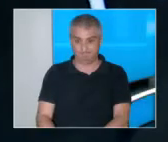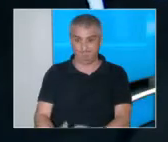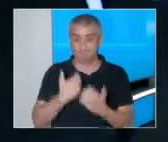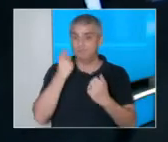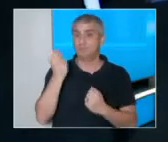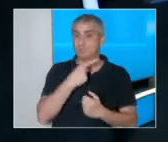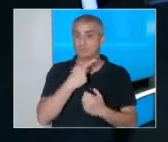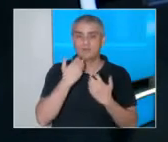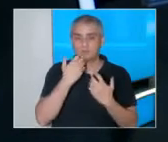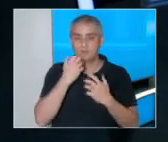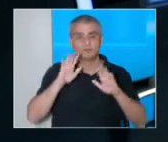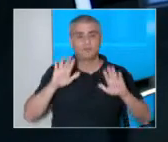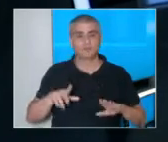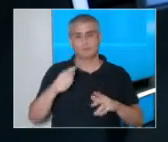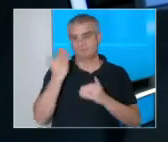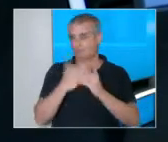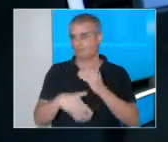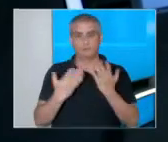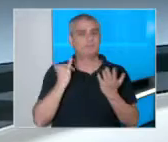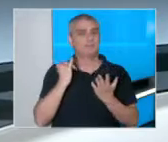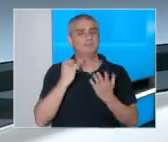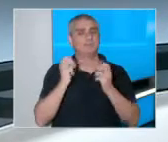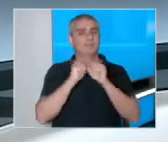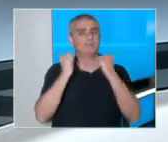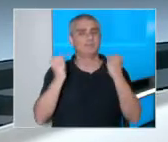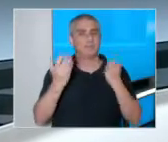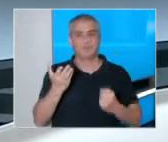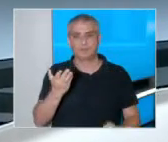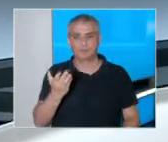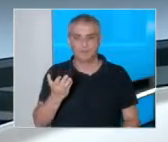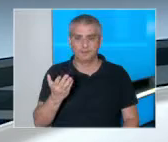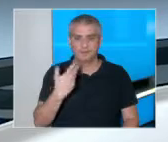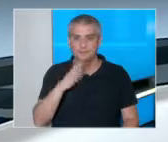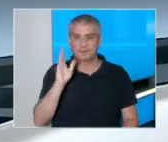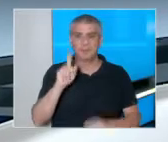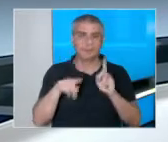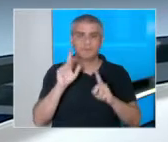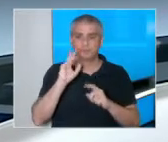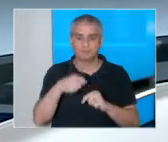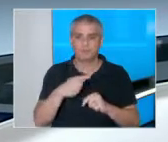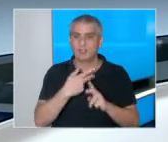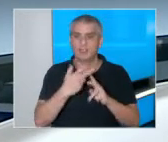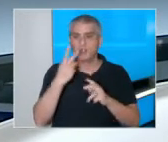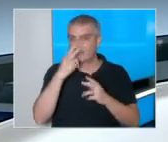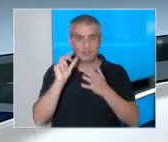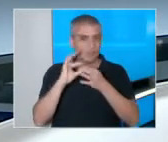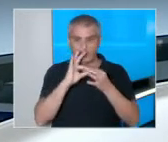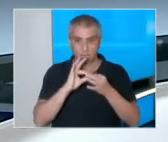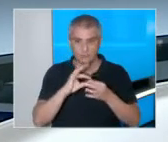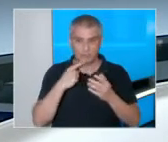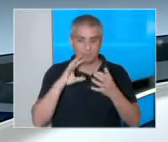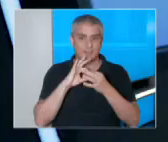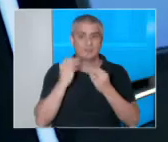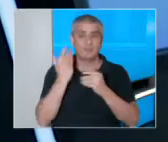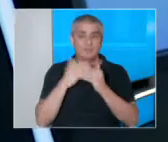פרשת השבוע, פרשת וישב, לסיום אבי, איזה דבר תורה אתה השבוע מביא לנו? אני אעזוב דבר תורה. לפעמים מה שצריך זה רק לקרוא את הפסוקים, אני רוצה להתחבר